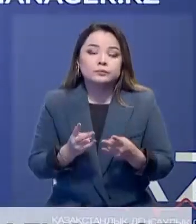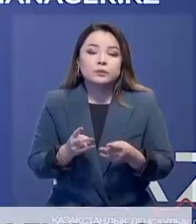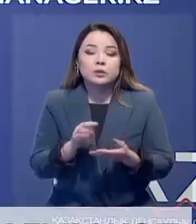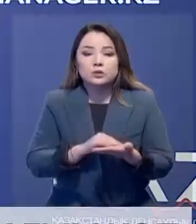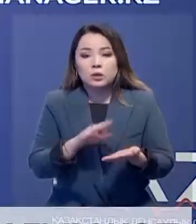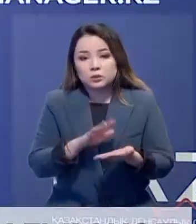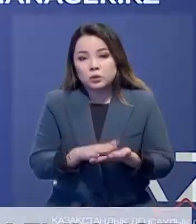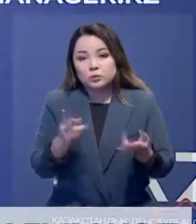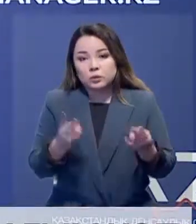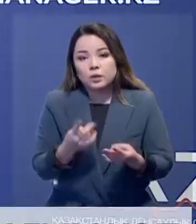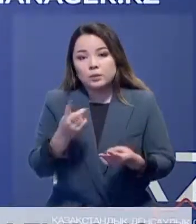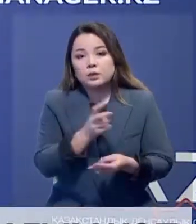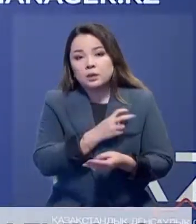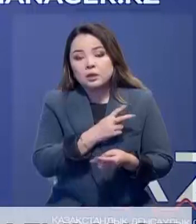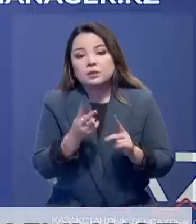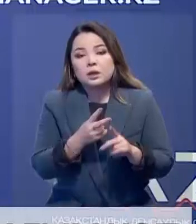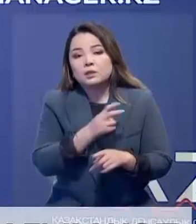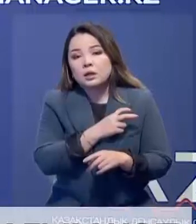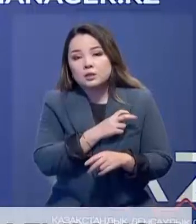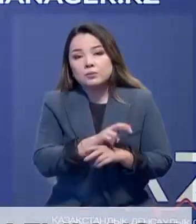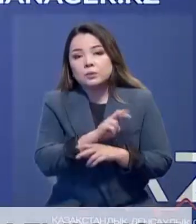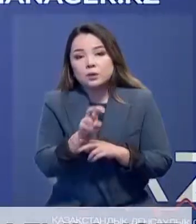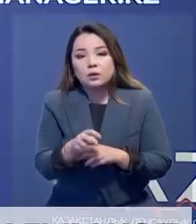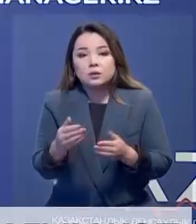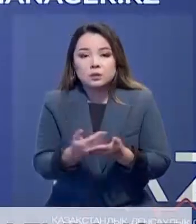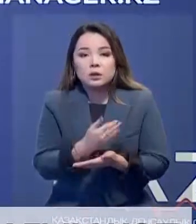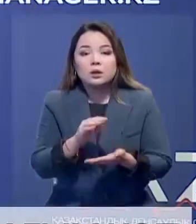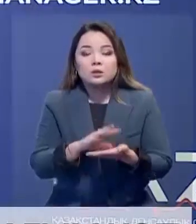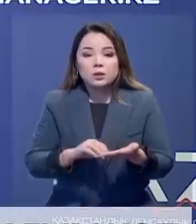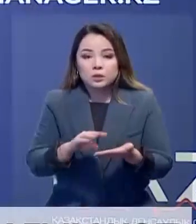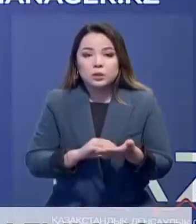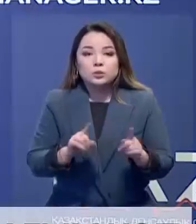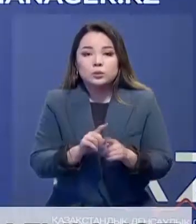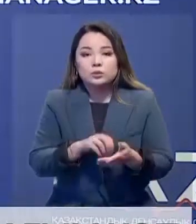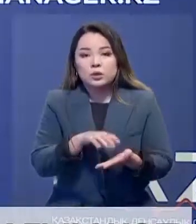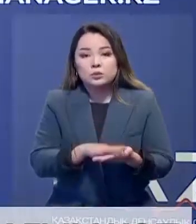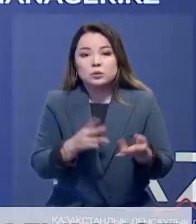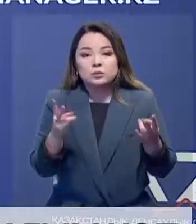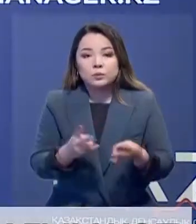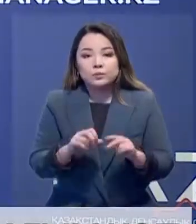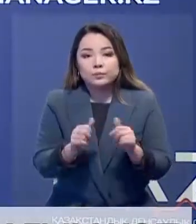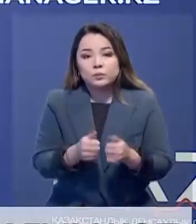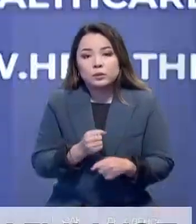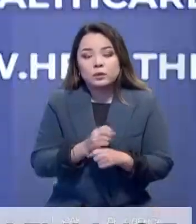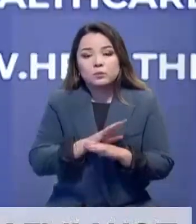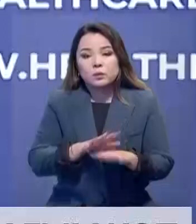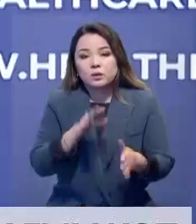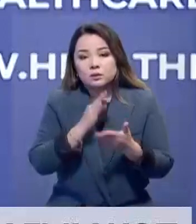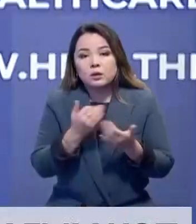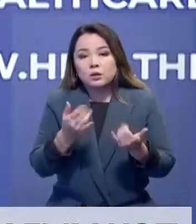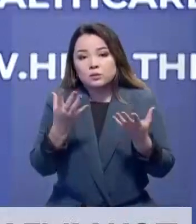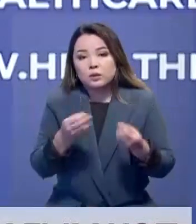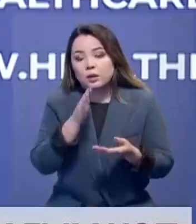үшін, одан кейін бір дәрігерден екінші дәрігерге бару үшін қайтадан жазылып, жалпы бұл рәсімнің өзі дұрыстап ұйымдастырылмаған. Қазіргі